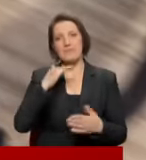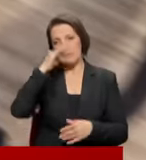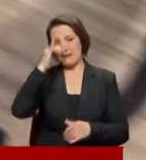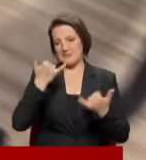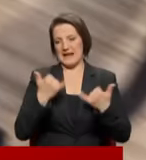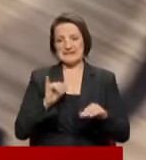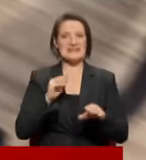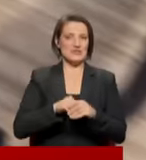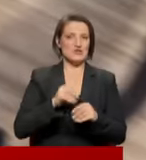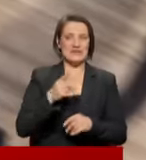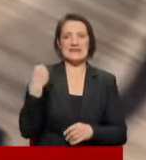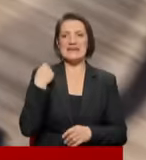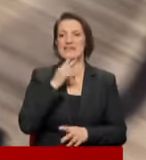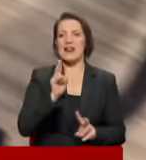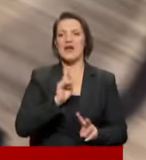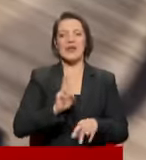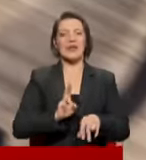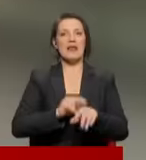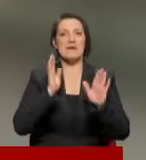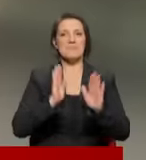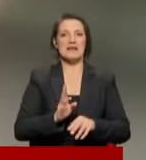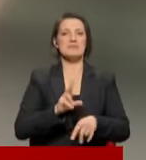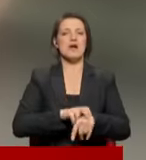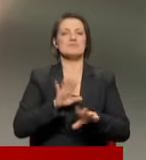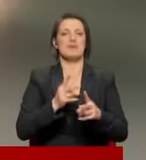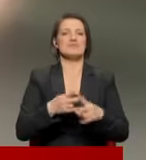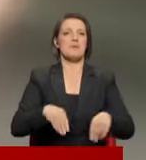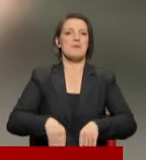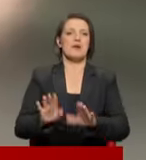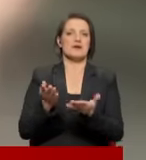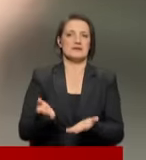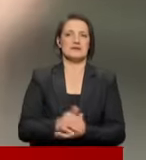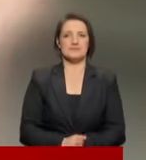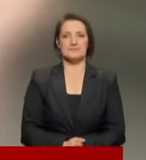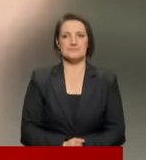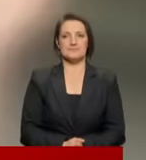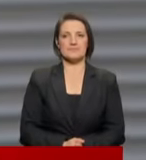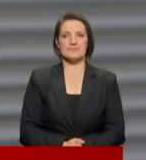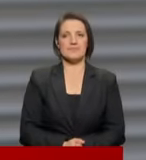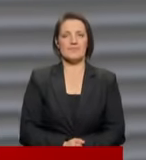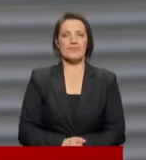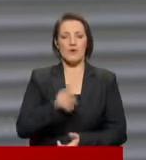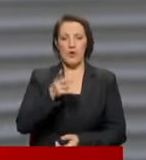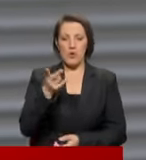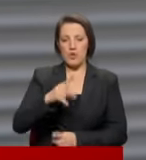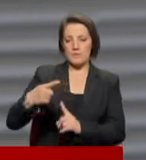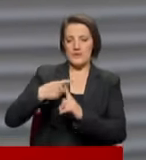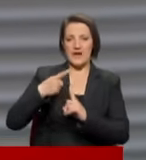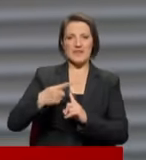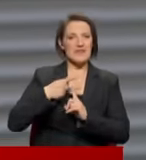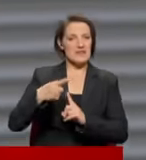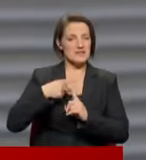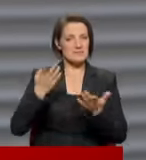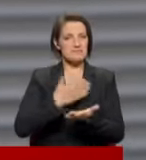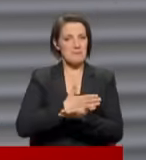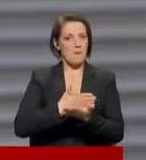bayram tatili diye yeni elektronik kelepçe bile takılmadan serbest bırakıldı saldırgan Ragıp Canan. O ölüm tehditlerini